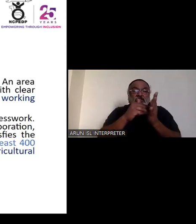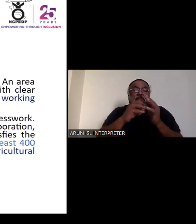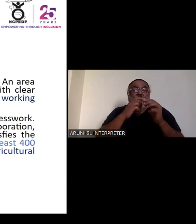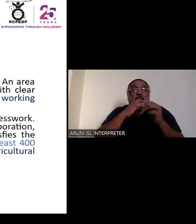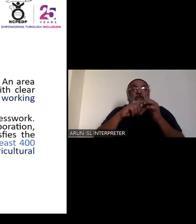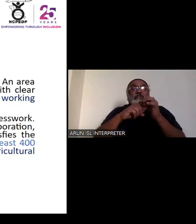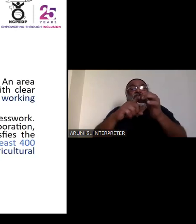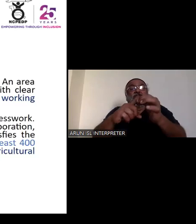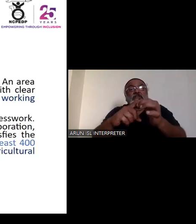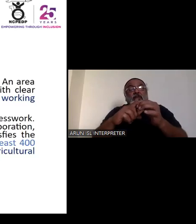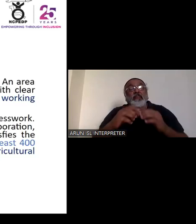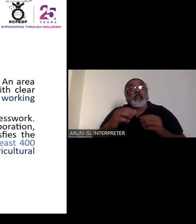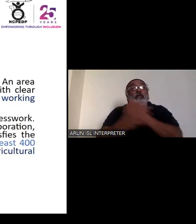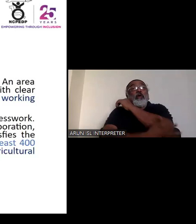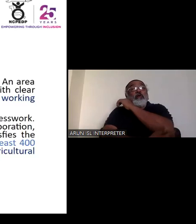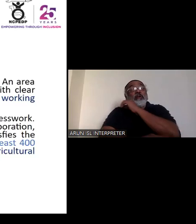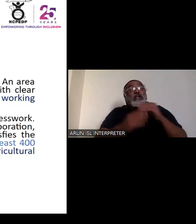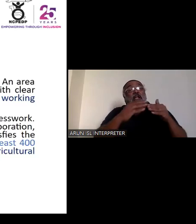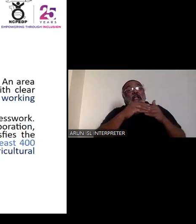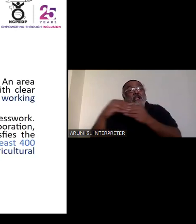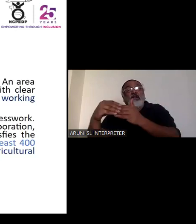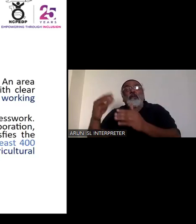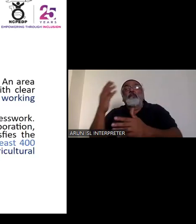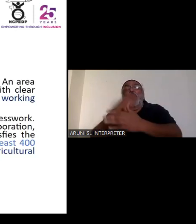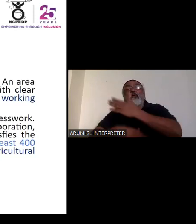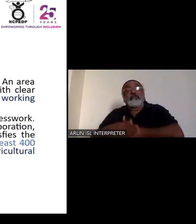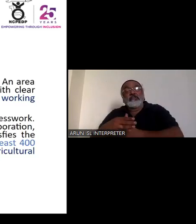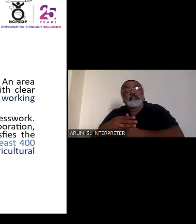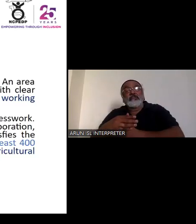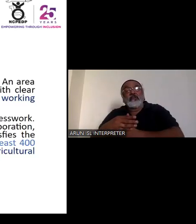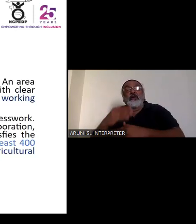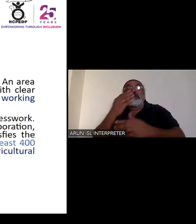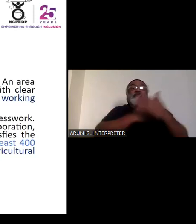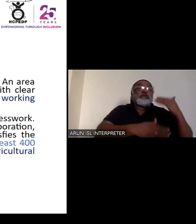whether poverty leads to disability or disability leads to poverty?